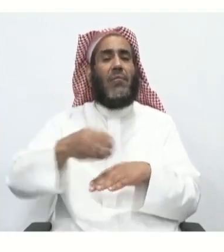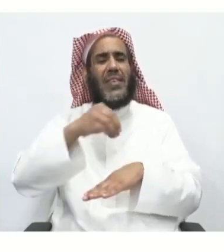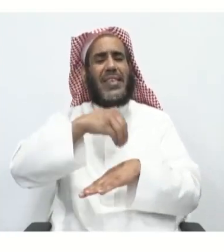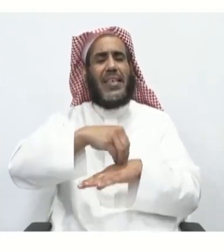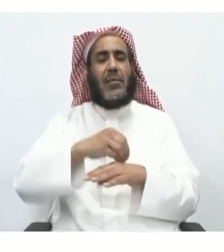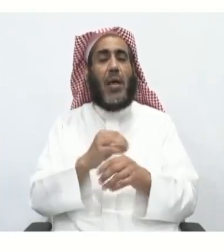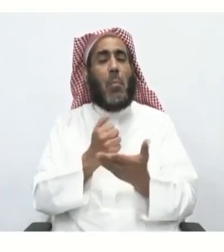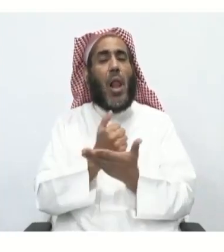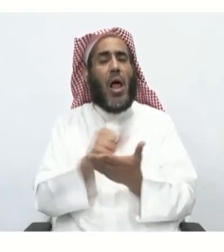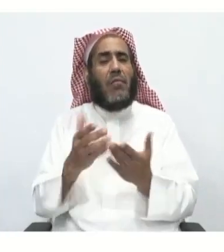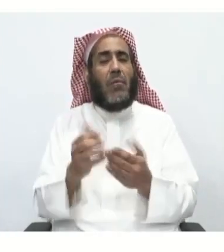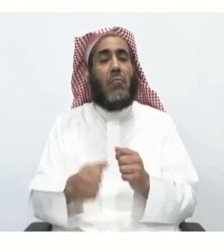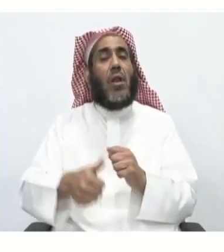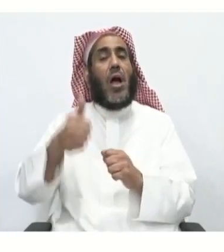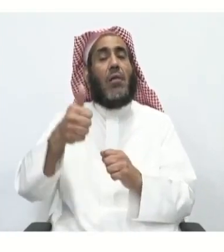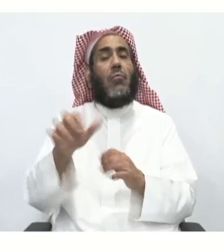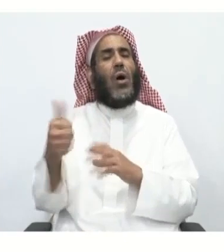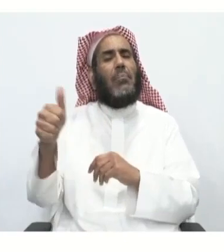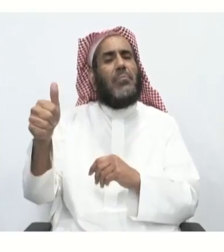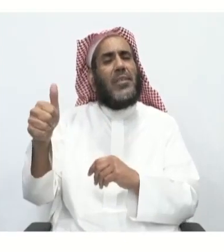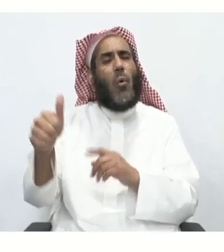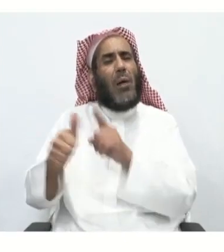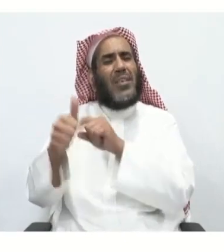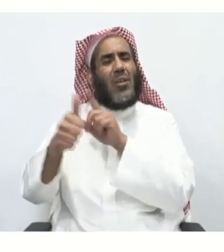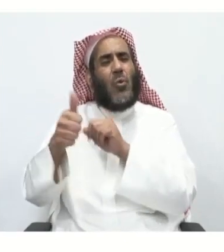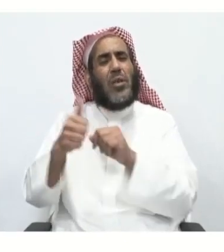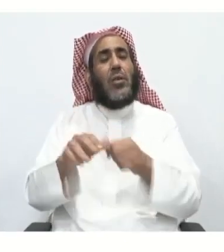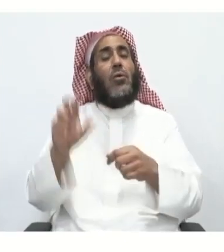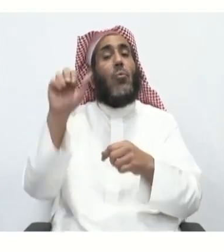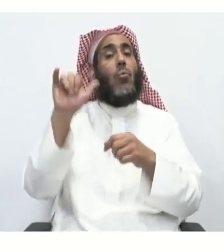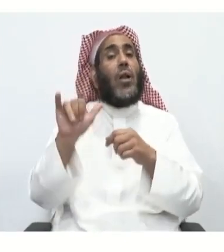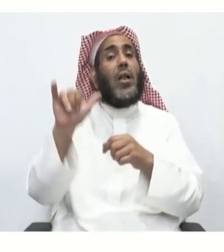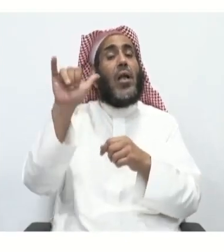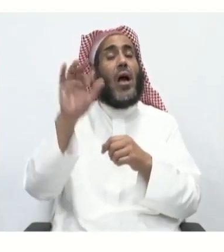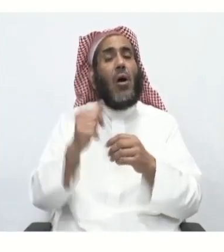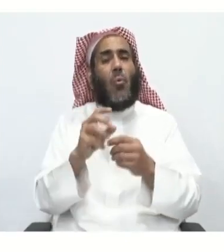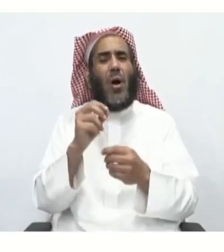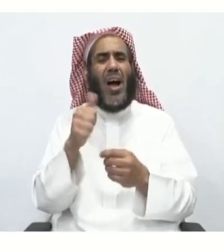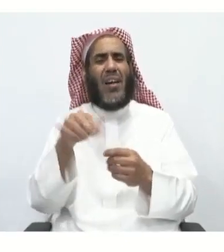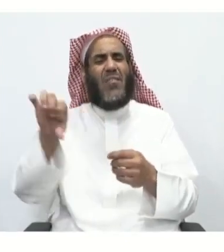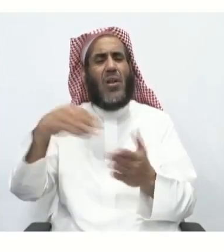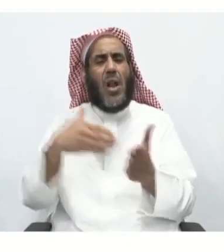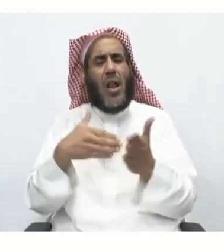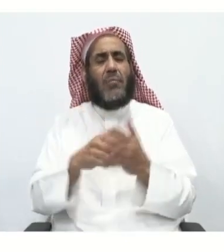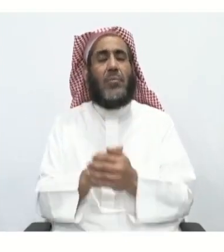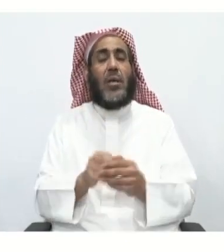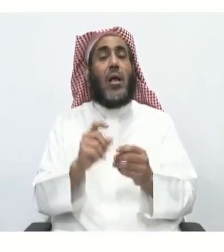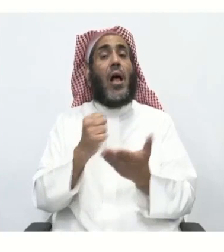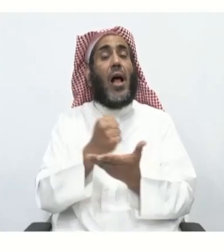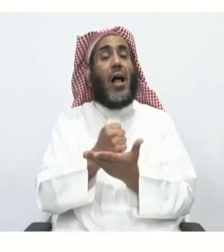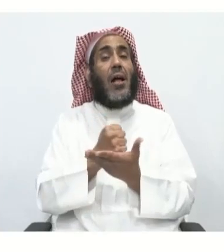والالف اما الحذف في الالف وهمزه الوصل والياء وحرف العله الحذف في الالف من ضمن